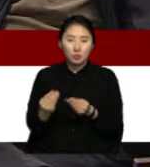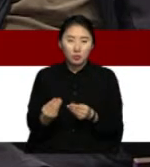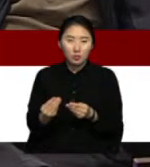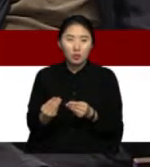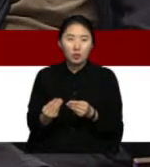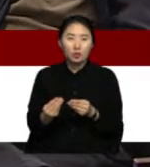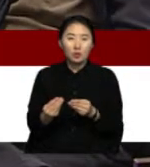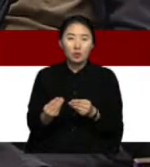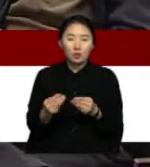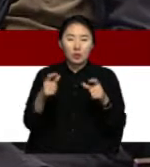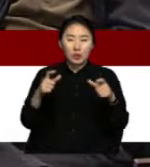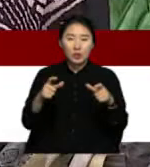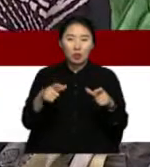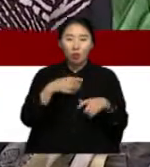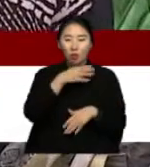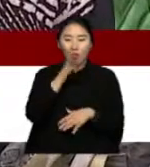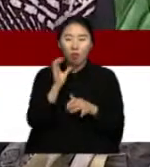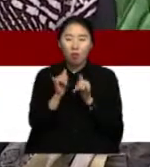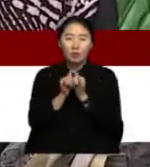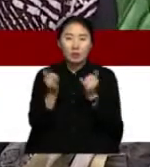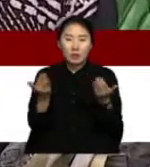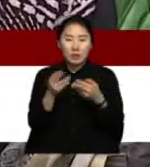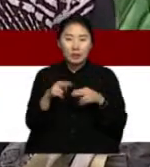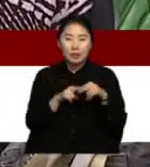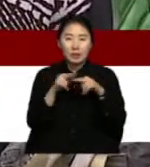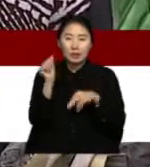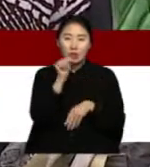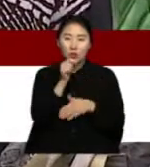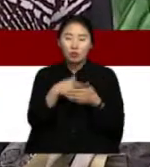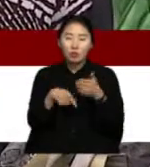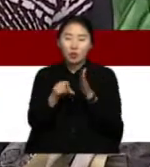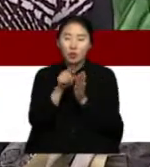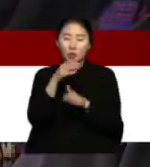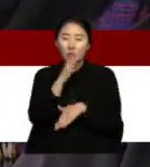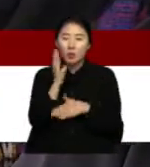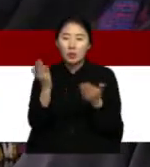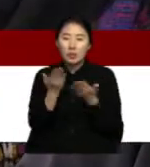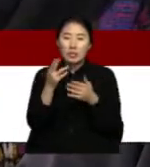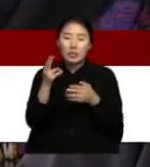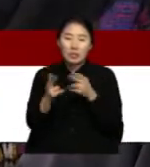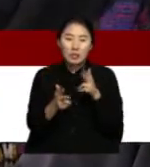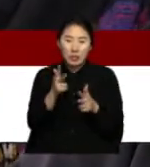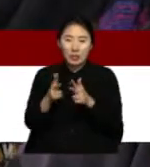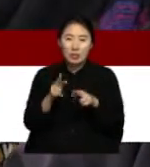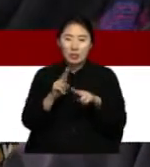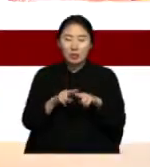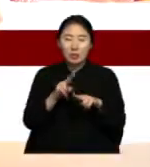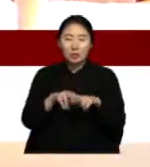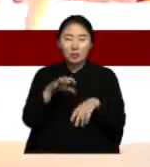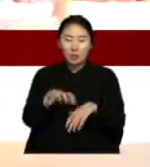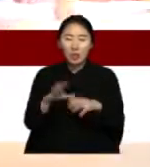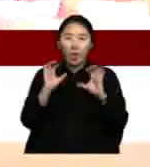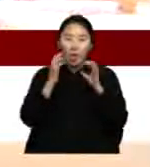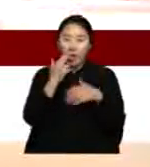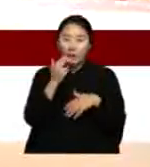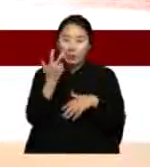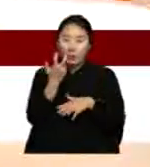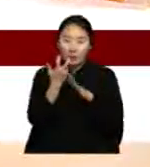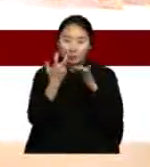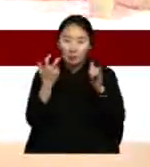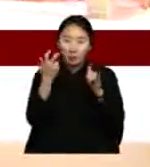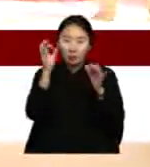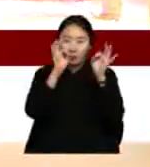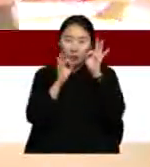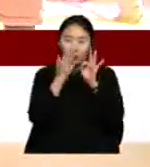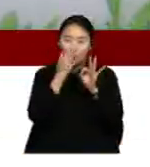또한 강동구 지역 시니어 계층의 일자리 알선을 위한 노인 일자리 사업장과 영유아 70여 명을 수용할 수